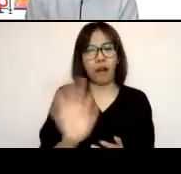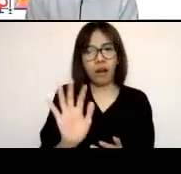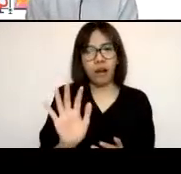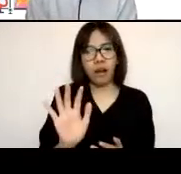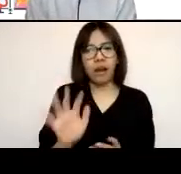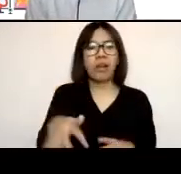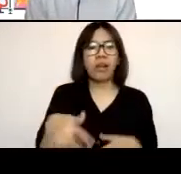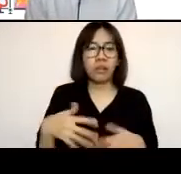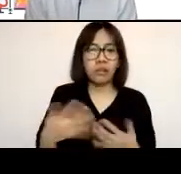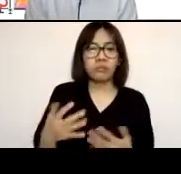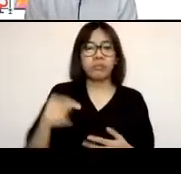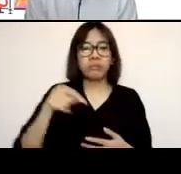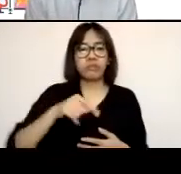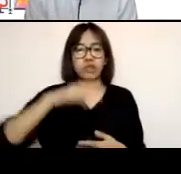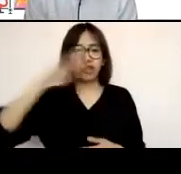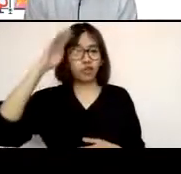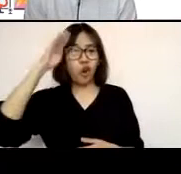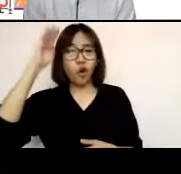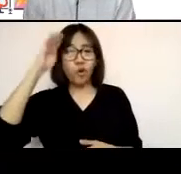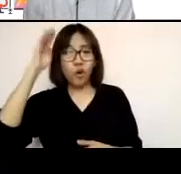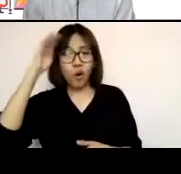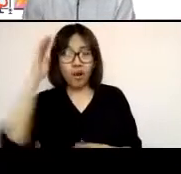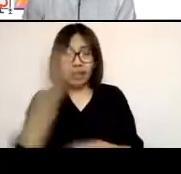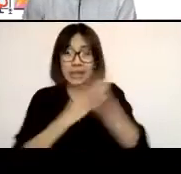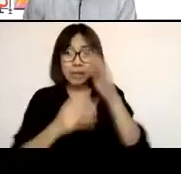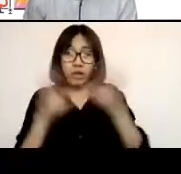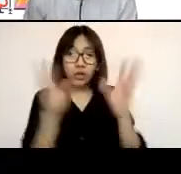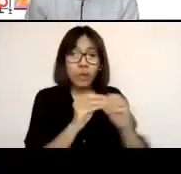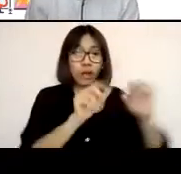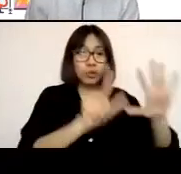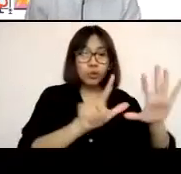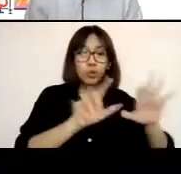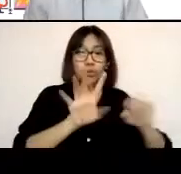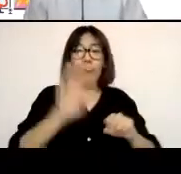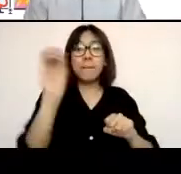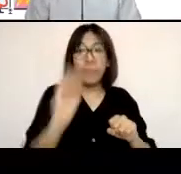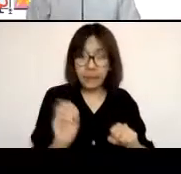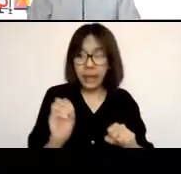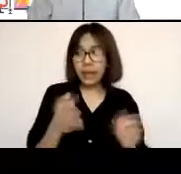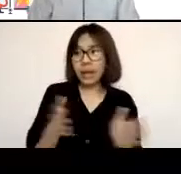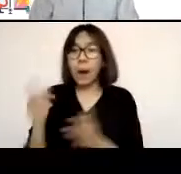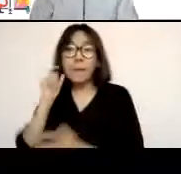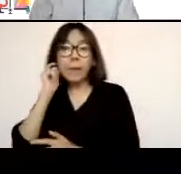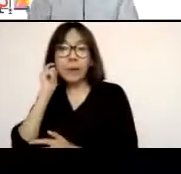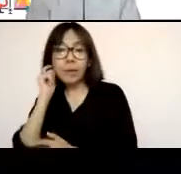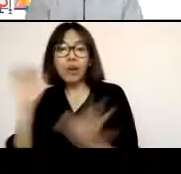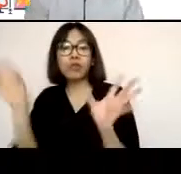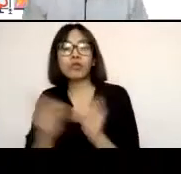dibandingkan dengan perempuan dengan disabilitas, yaitu hanya sekitar 41%. Dan sejak tahun